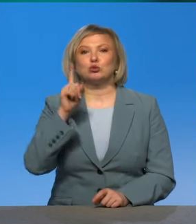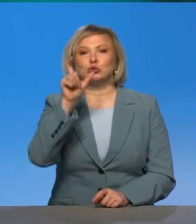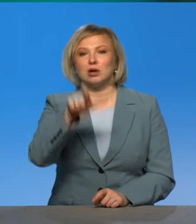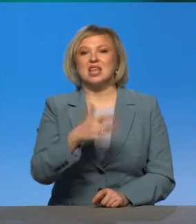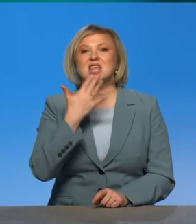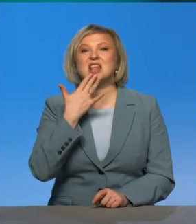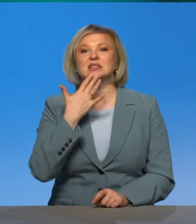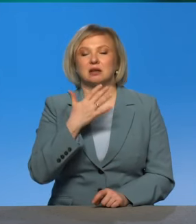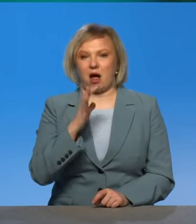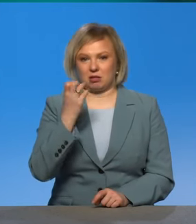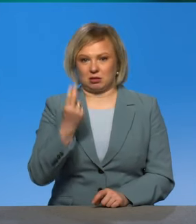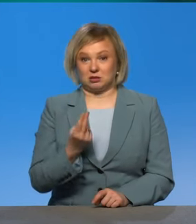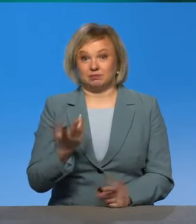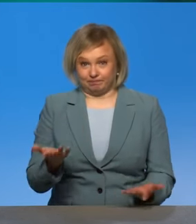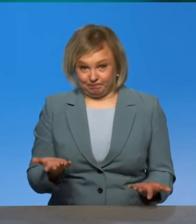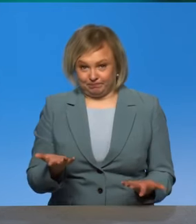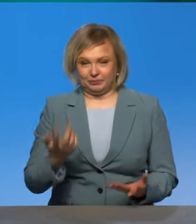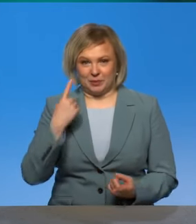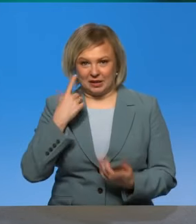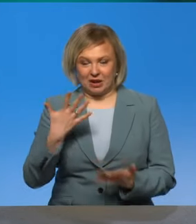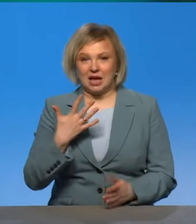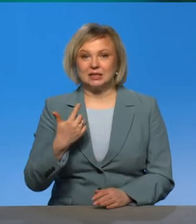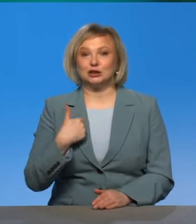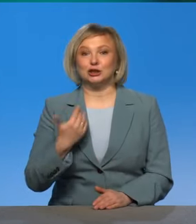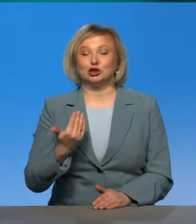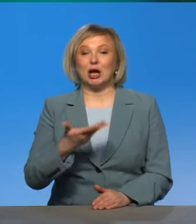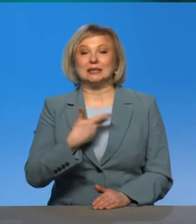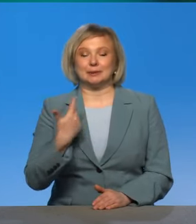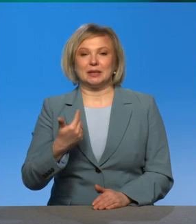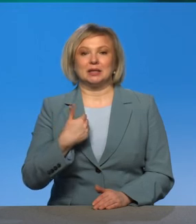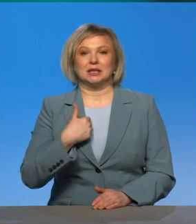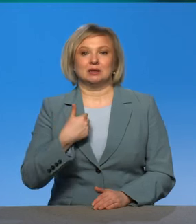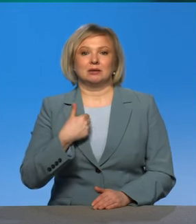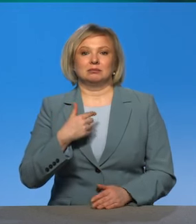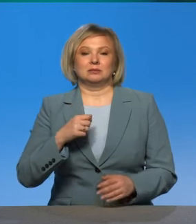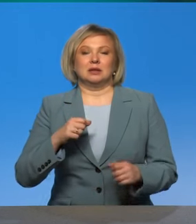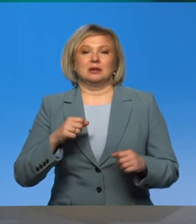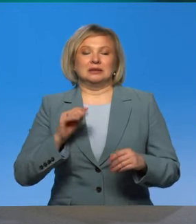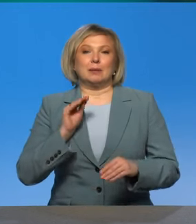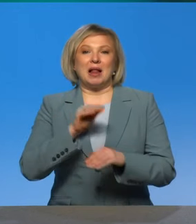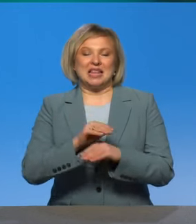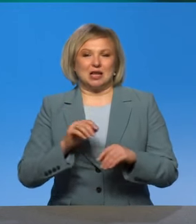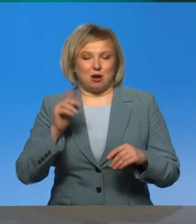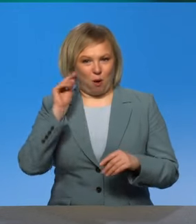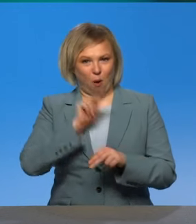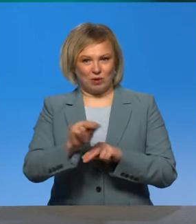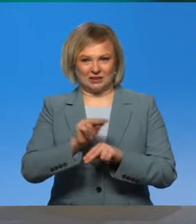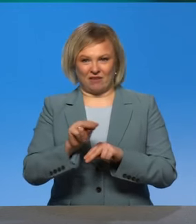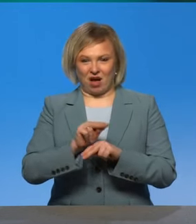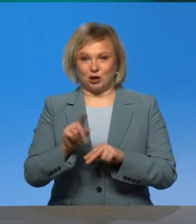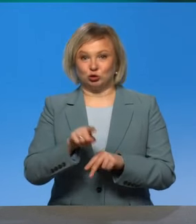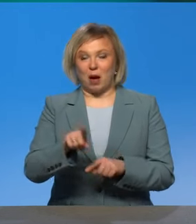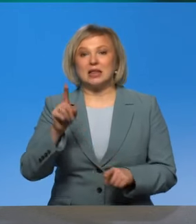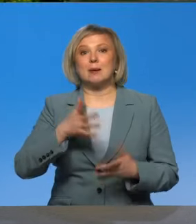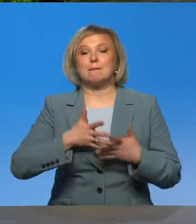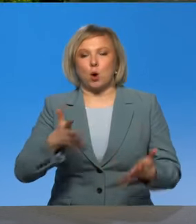Вы представляете, да? То есть, к сожалению, сейчас мы занимаемся достаточно серьезным дополнительным образованием учащихся именно с целью того, чтобы они в большей